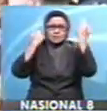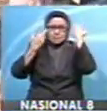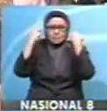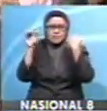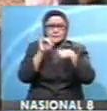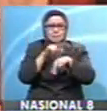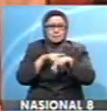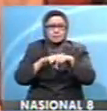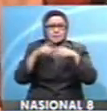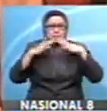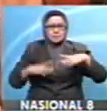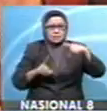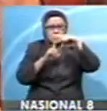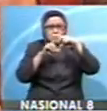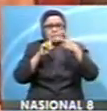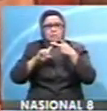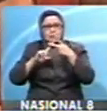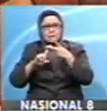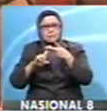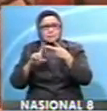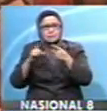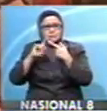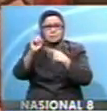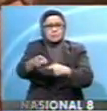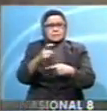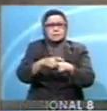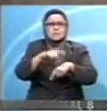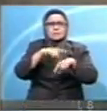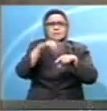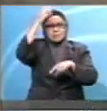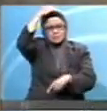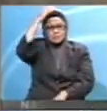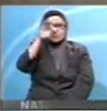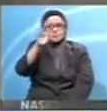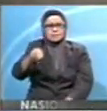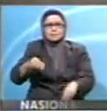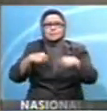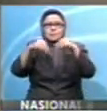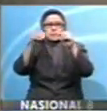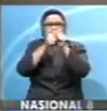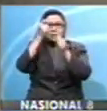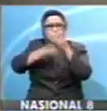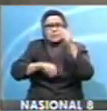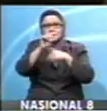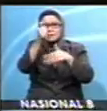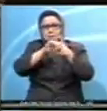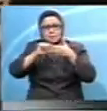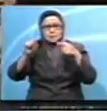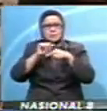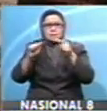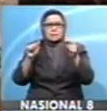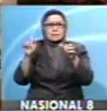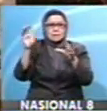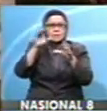Selangor FM adalah antara barangan yang dijual pada program ini dengan harga serendah r0 ia turut diisi dengan kehadiran beberapa